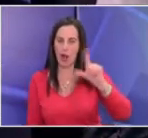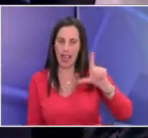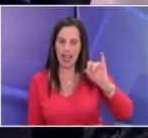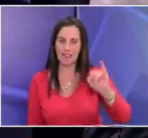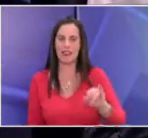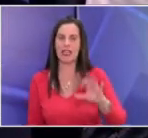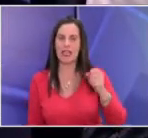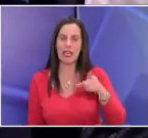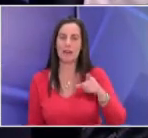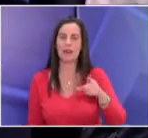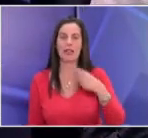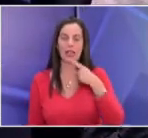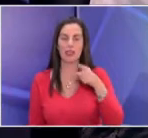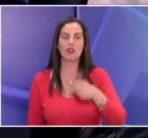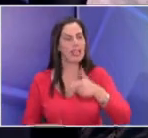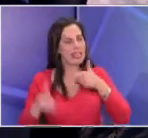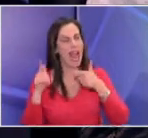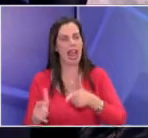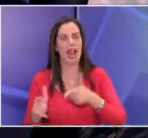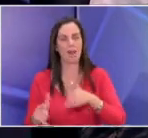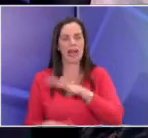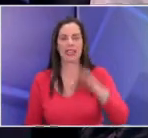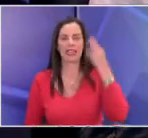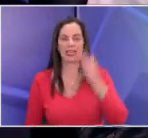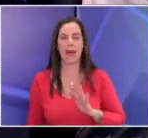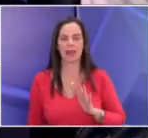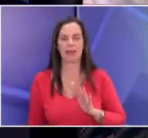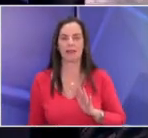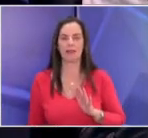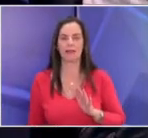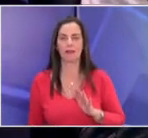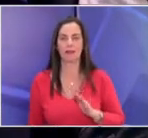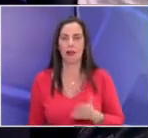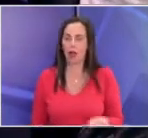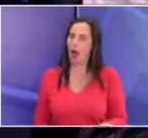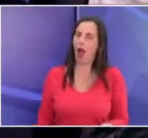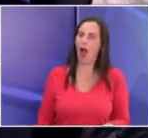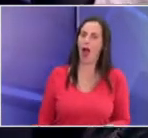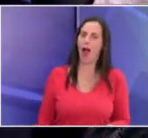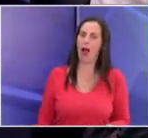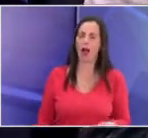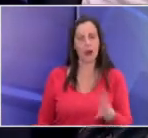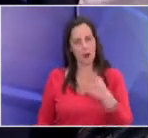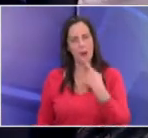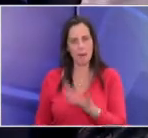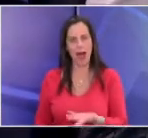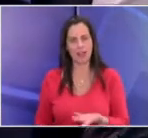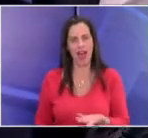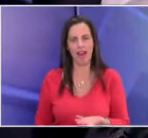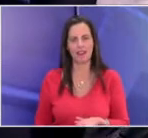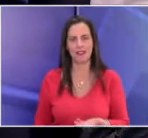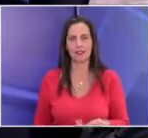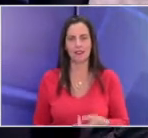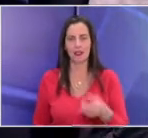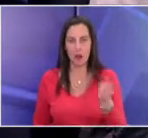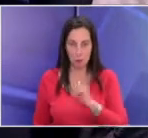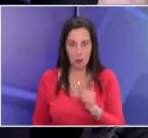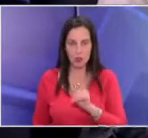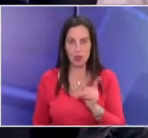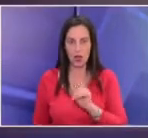זה יגיע לפני... אני אגיד את האמת. אנחנו, המטרה שלנו הייתה פה, בתוכנית, לשים